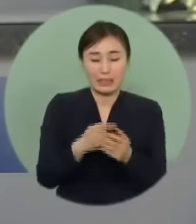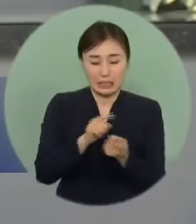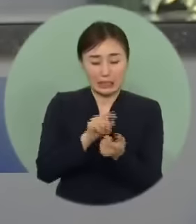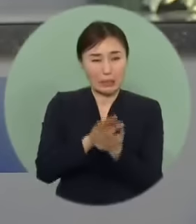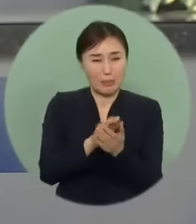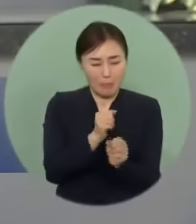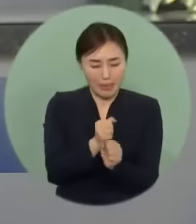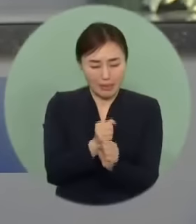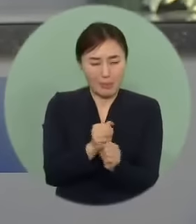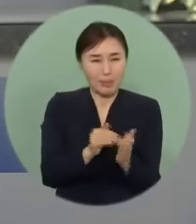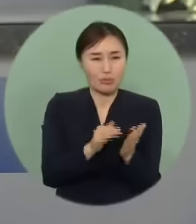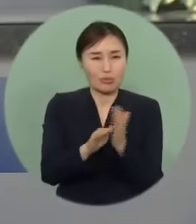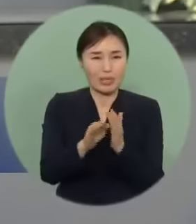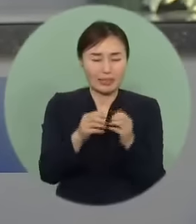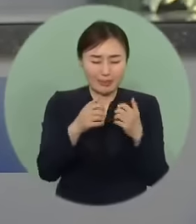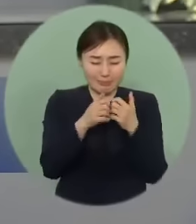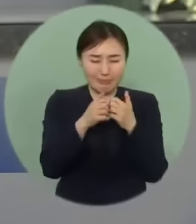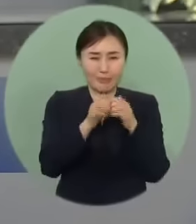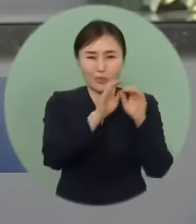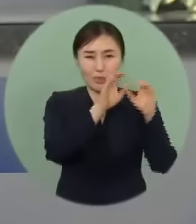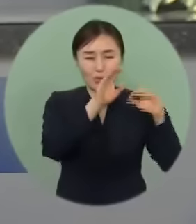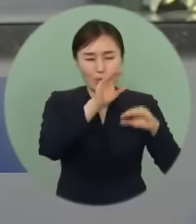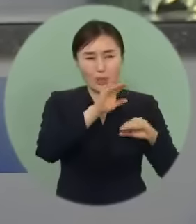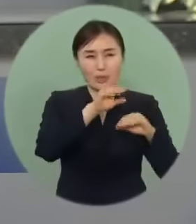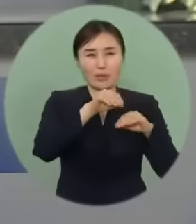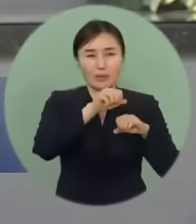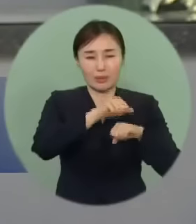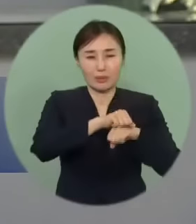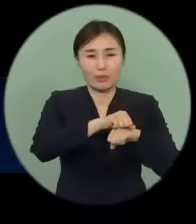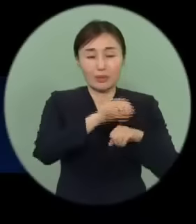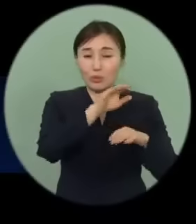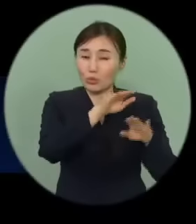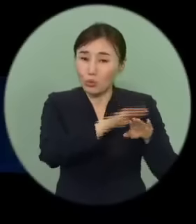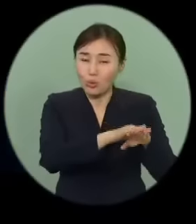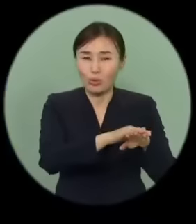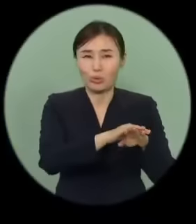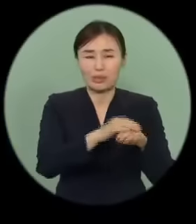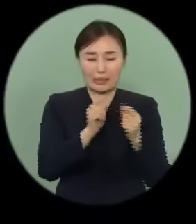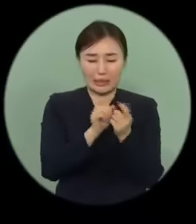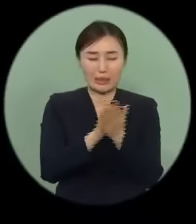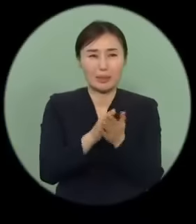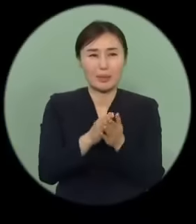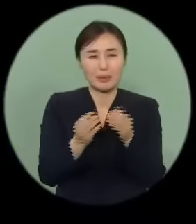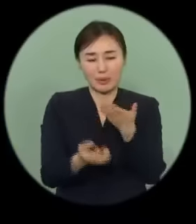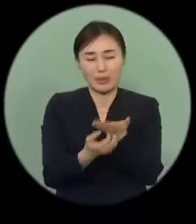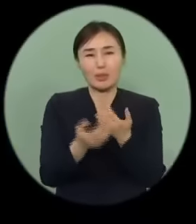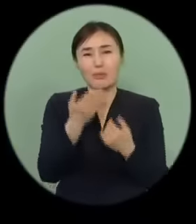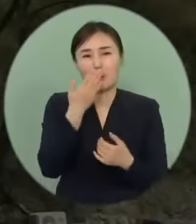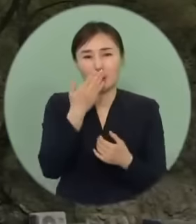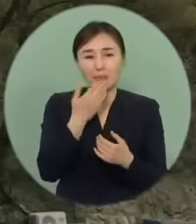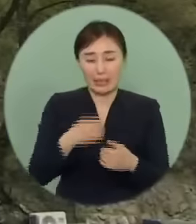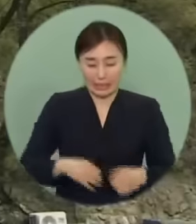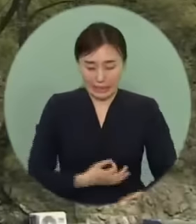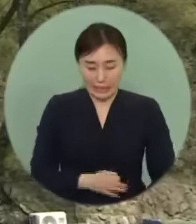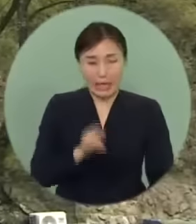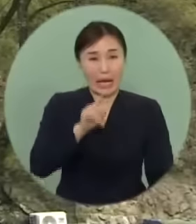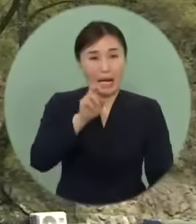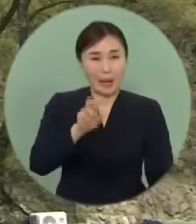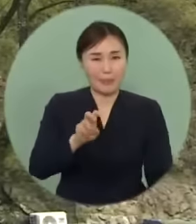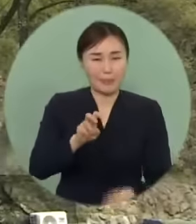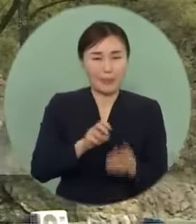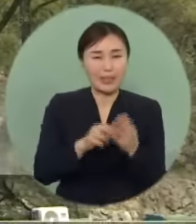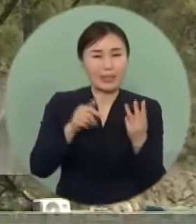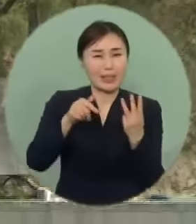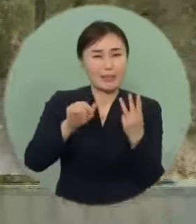만들었다가 다 냉동실에 넣어놓고 그렇게 아파서도 지가 다 해먹었어요. 지난해 대장암 말기 판정을 받은 국 씨는 자신이